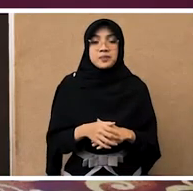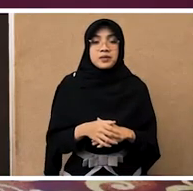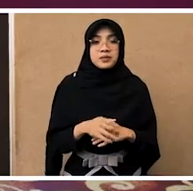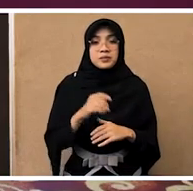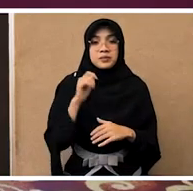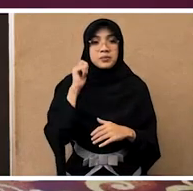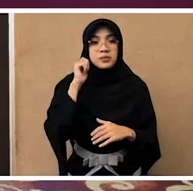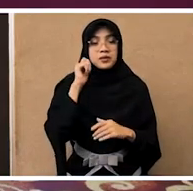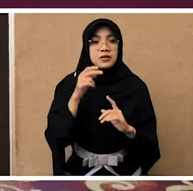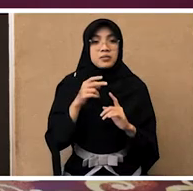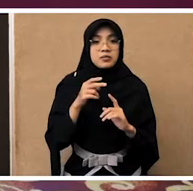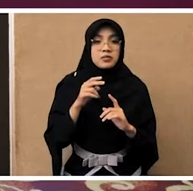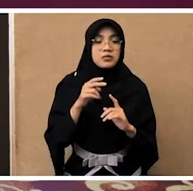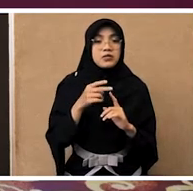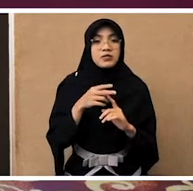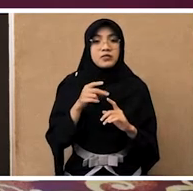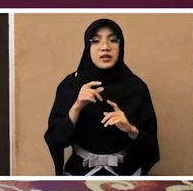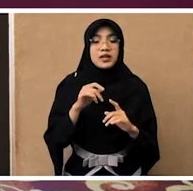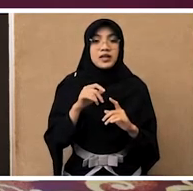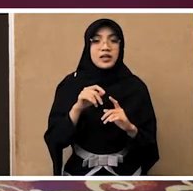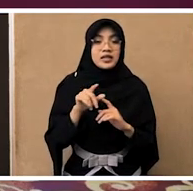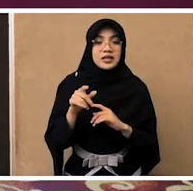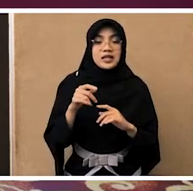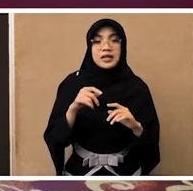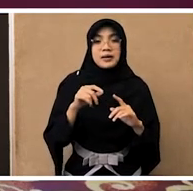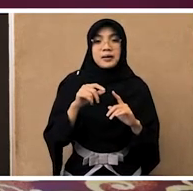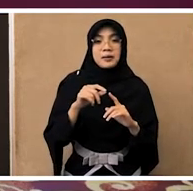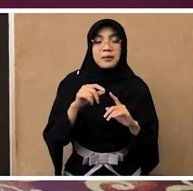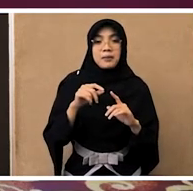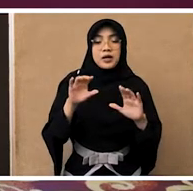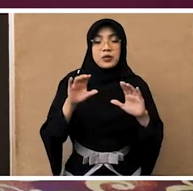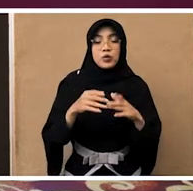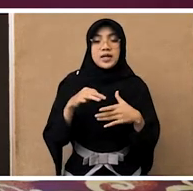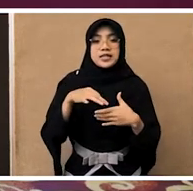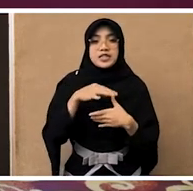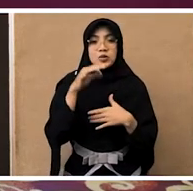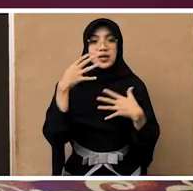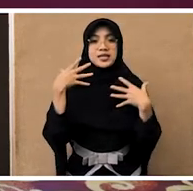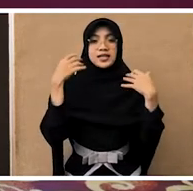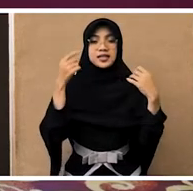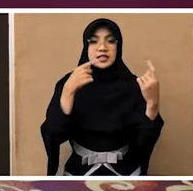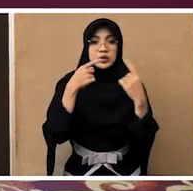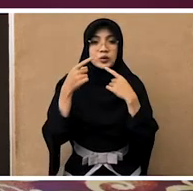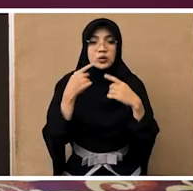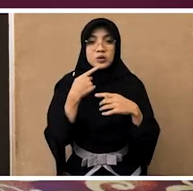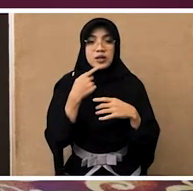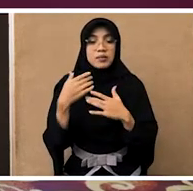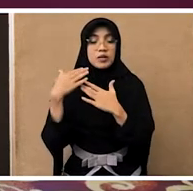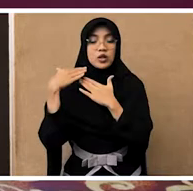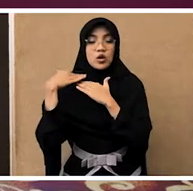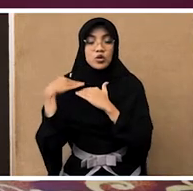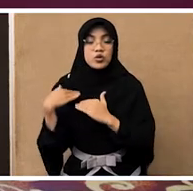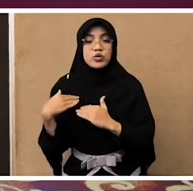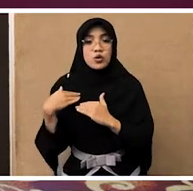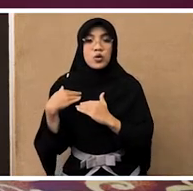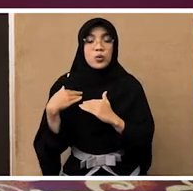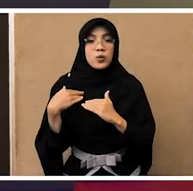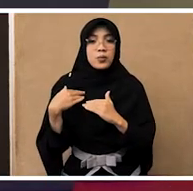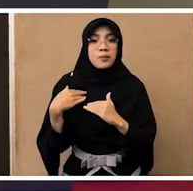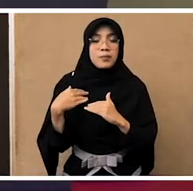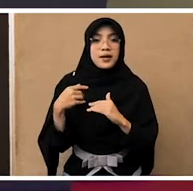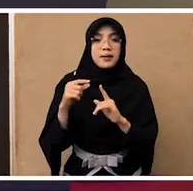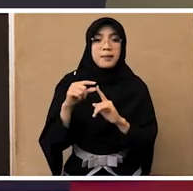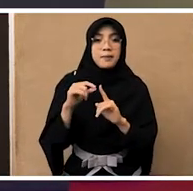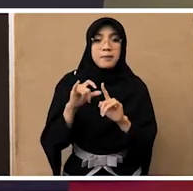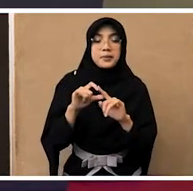karena Mbak firi dari perhimpunan jiwa sehat ya tadi cukup dalam kita diskusikan soal Pertanggungjawaban pidana